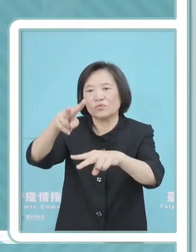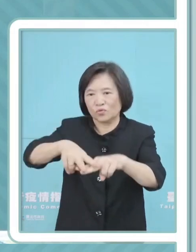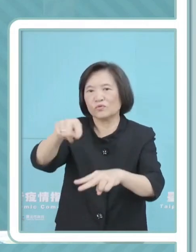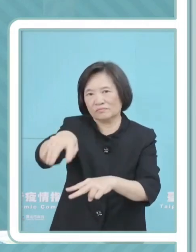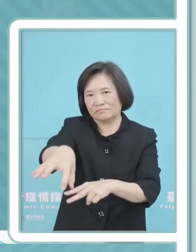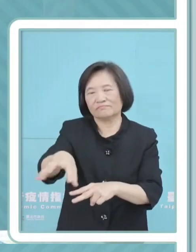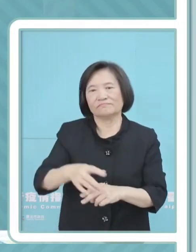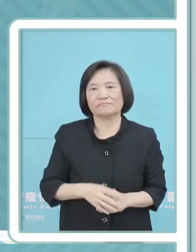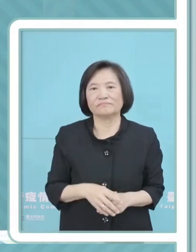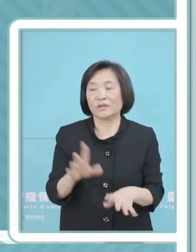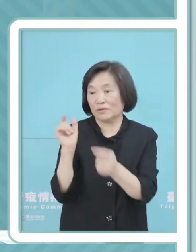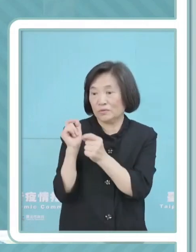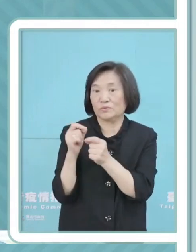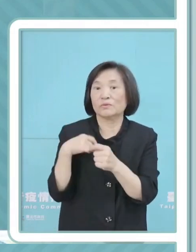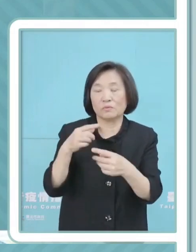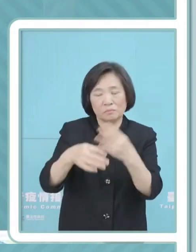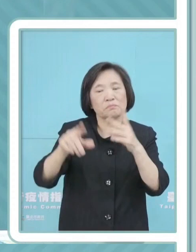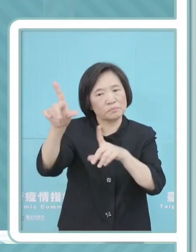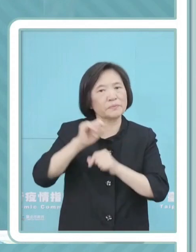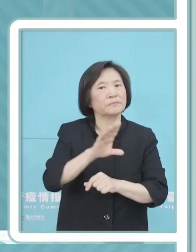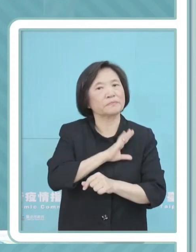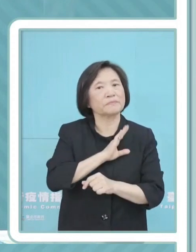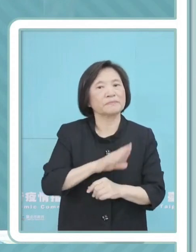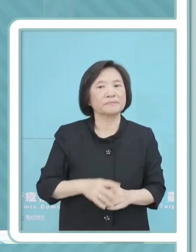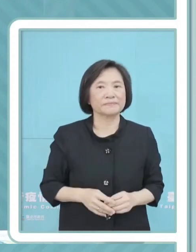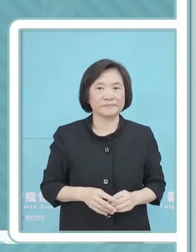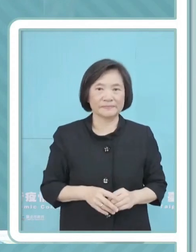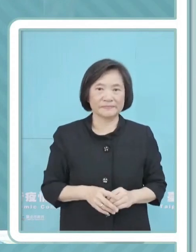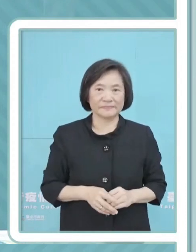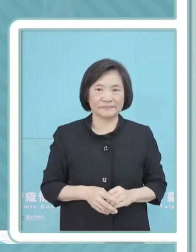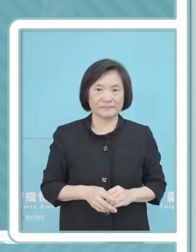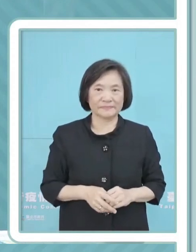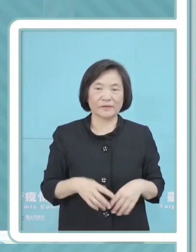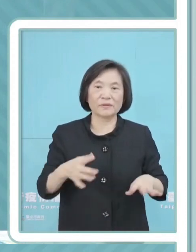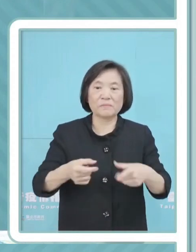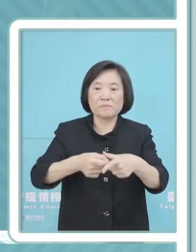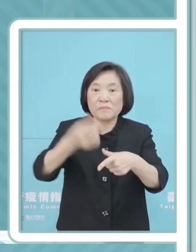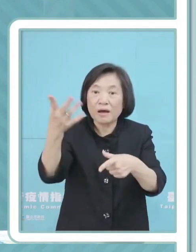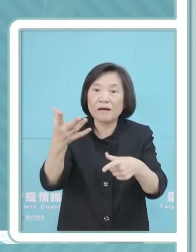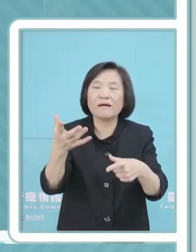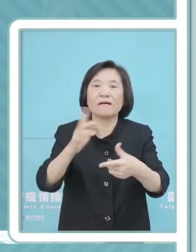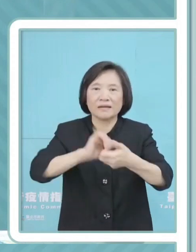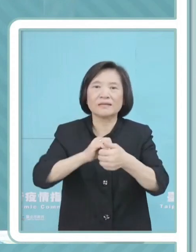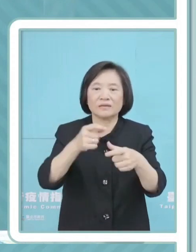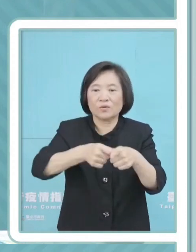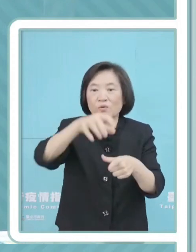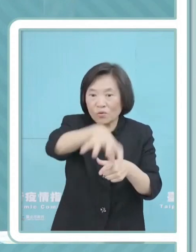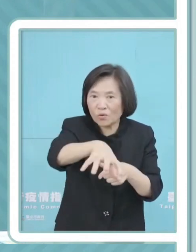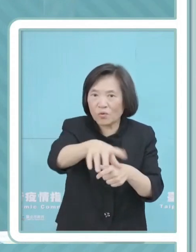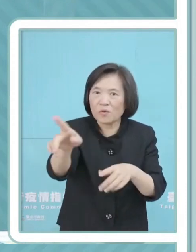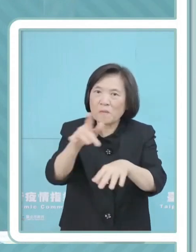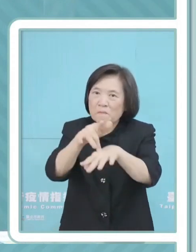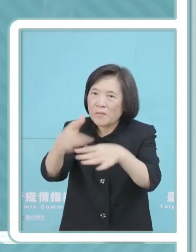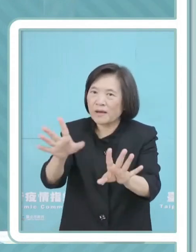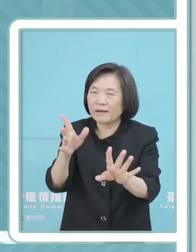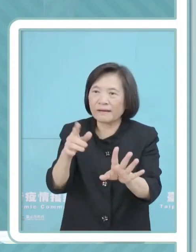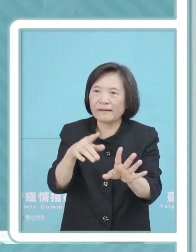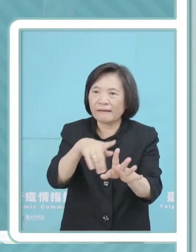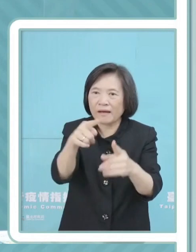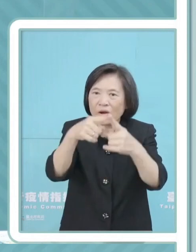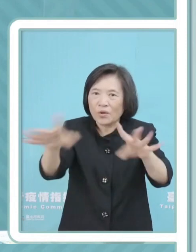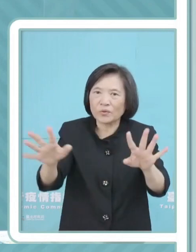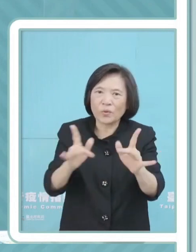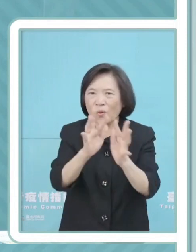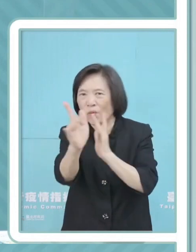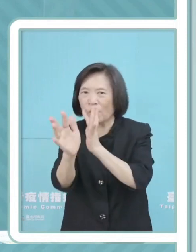公布的部分，都是按照这个原则跟相关的规范，所以公布的都是跟公共场域可能会接触到不特定多数